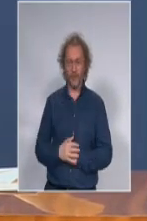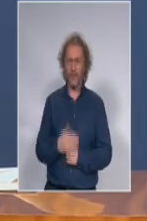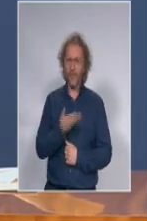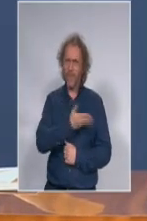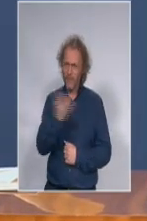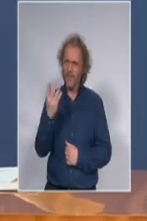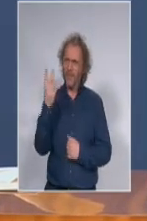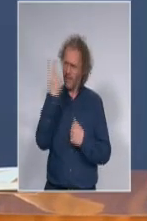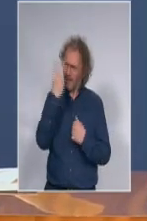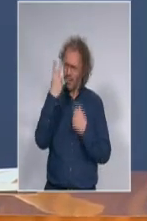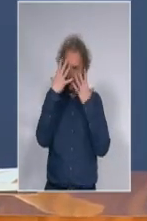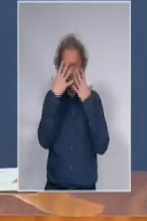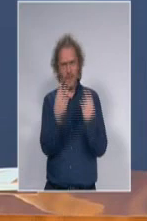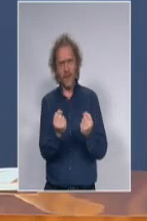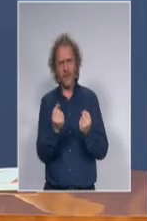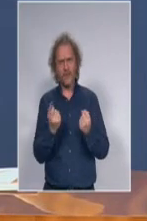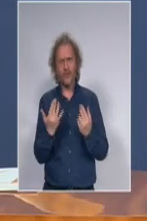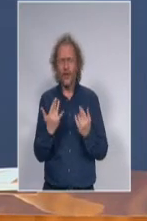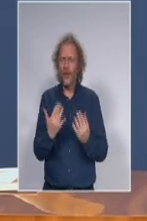nemamo mi,